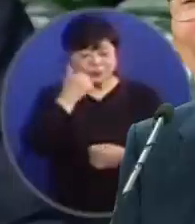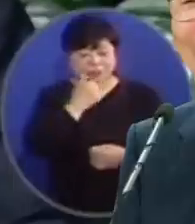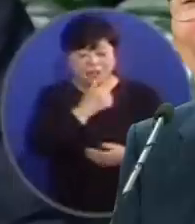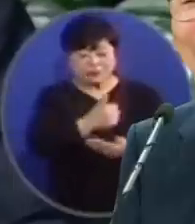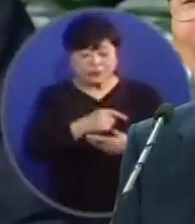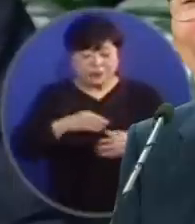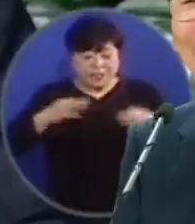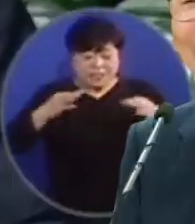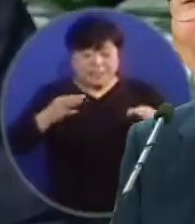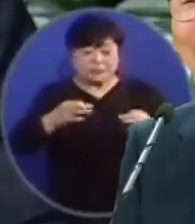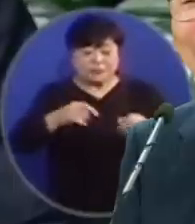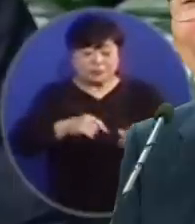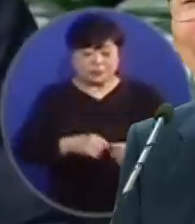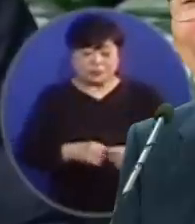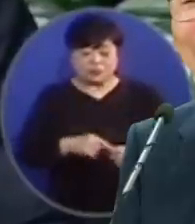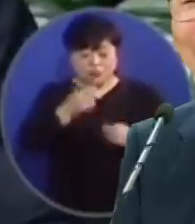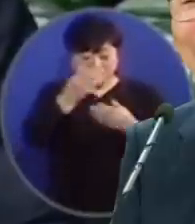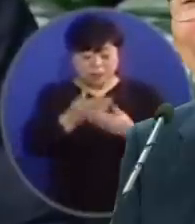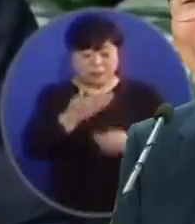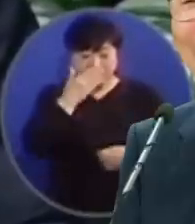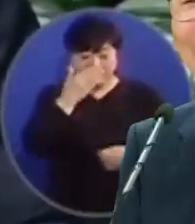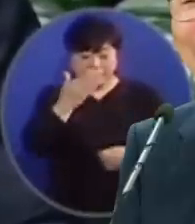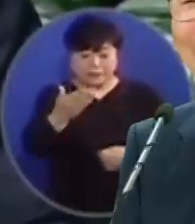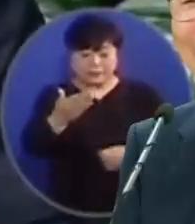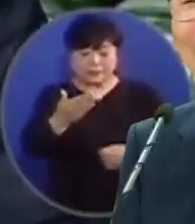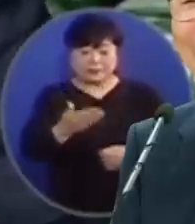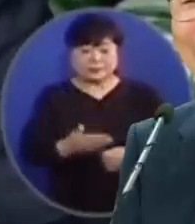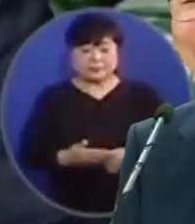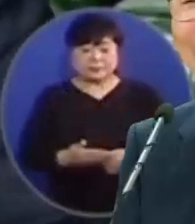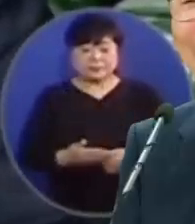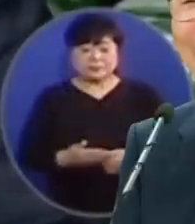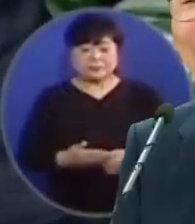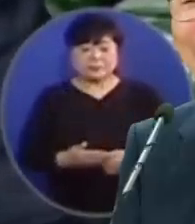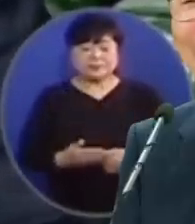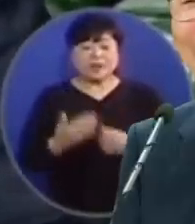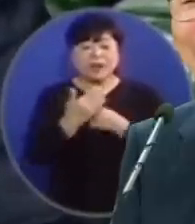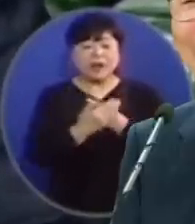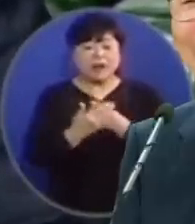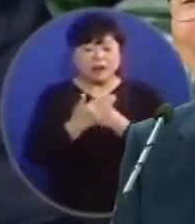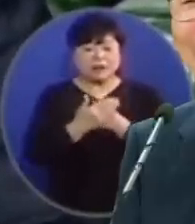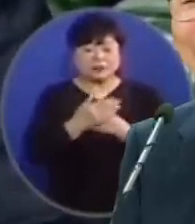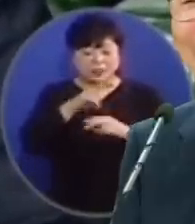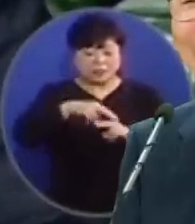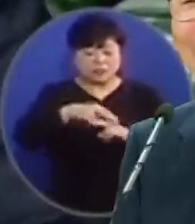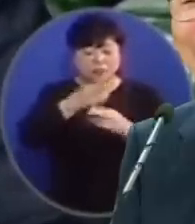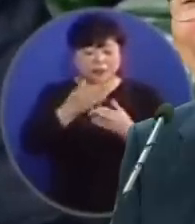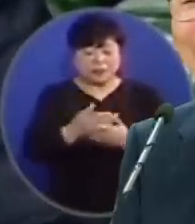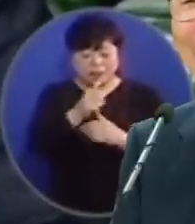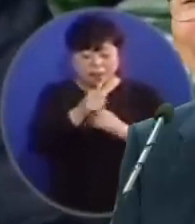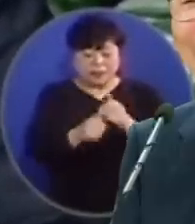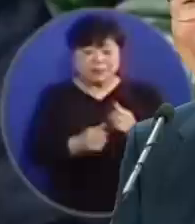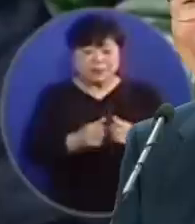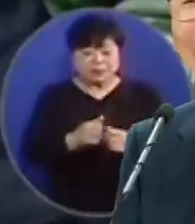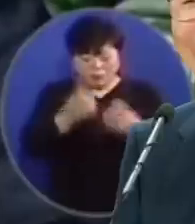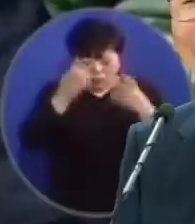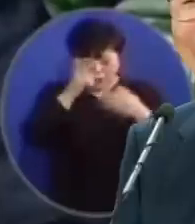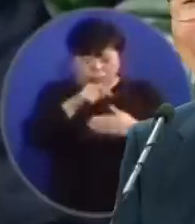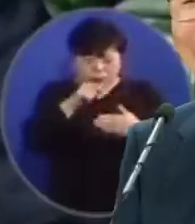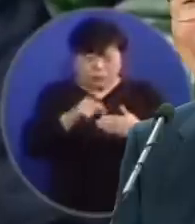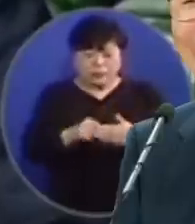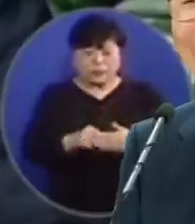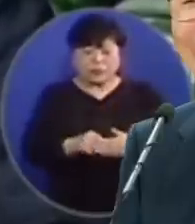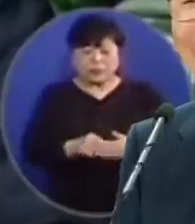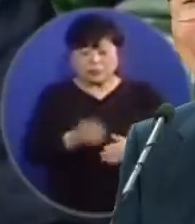이름을 부르면 구원을 받게 만들어주신 것입니다. 이 대속의 하나님을 생각하십시오. 이 하나님이 이렇게 고통 속에